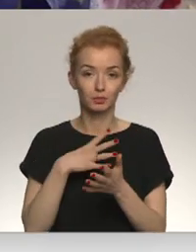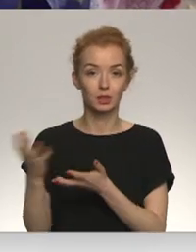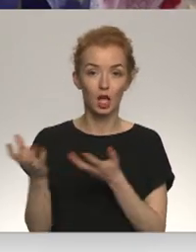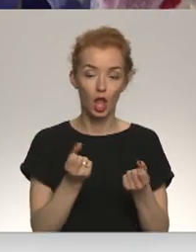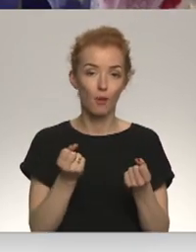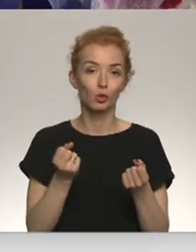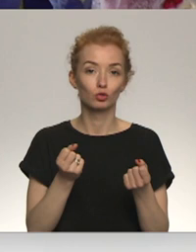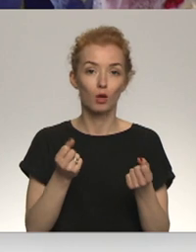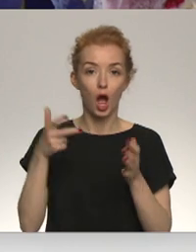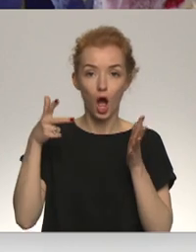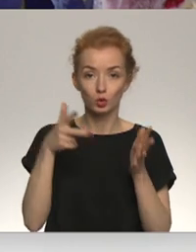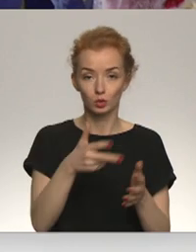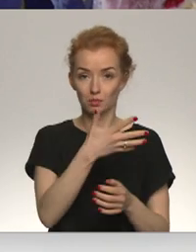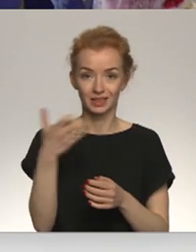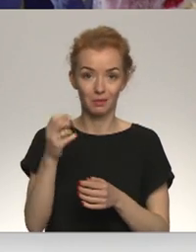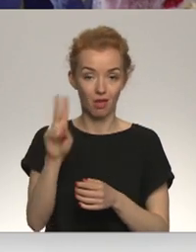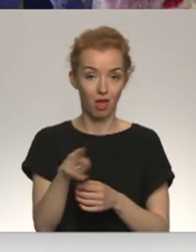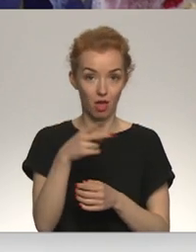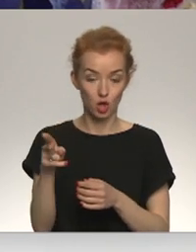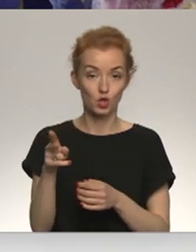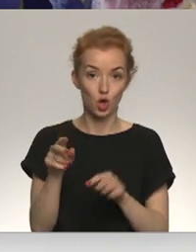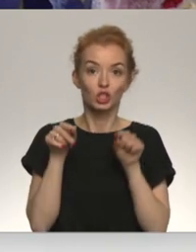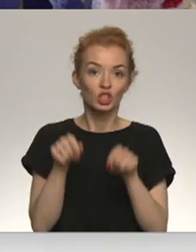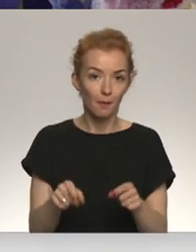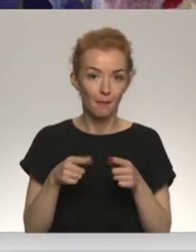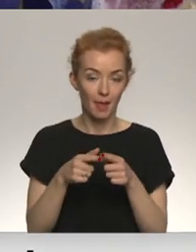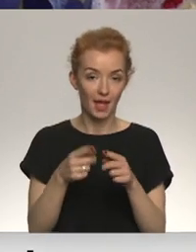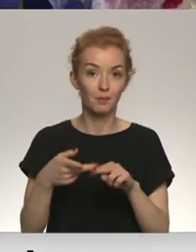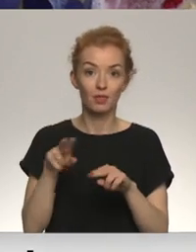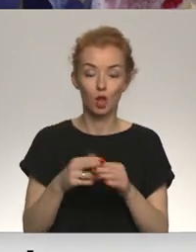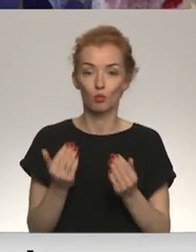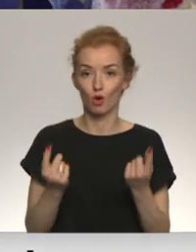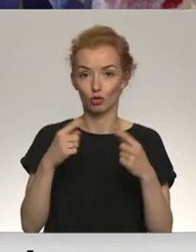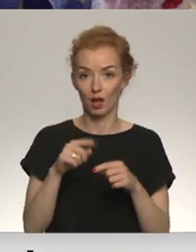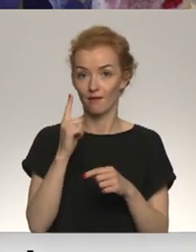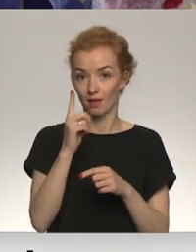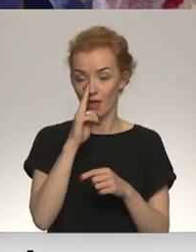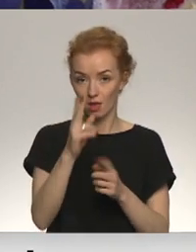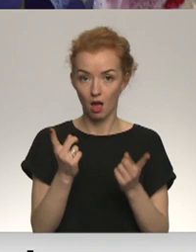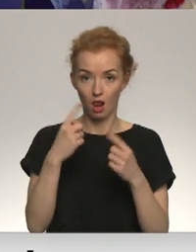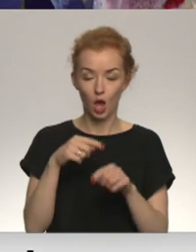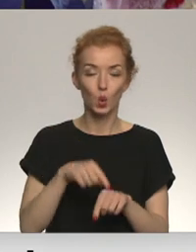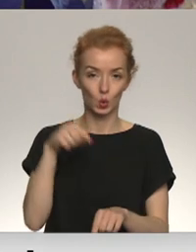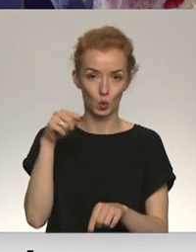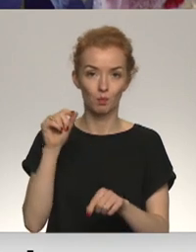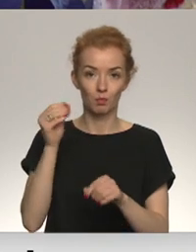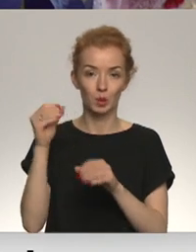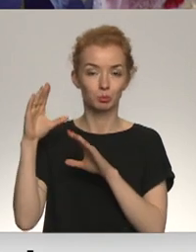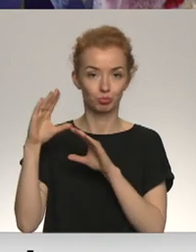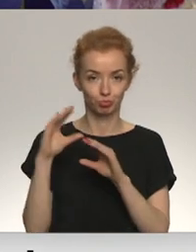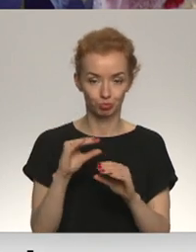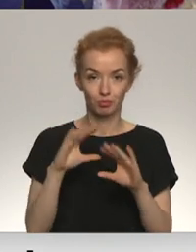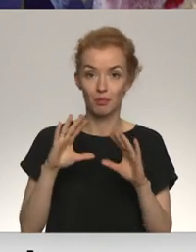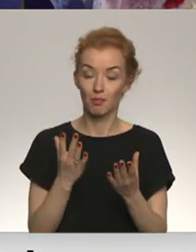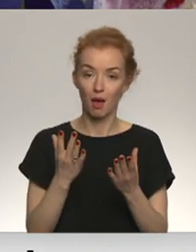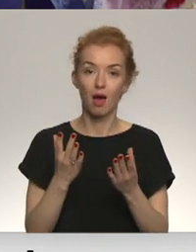nekā 8500 eiro ziedojumos tieši šim mērķim, tad šobrīd pēdējā nedēļa laikā, protams, mēs jūtam to samazinājumu,